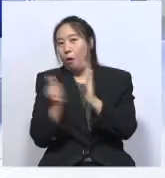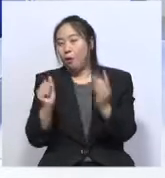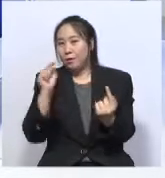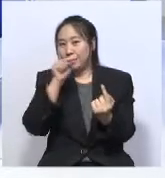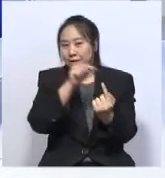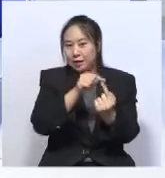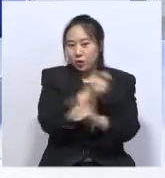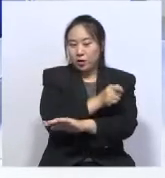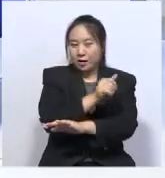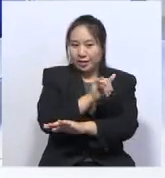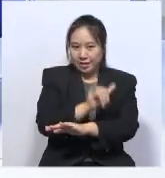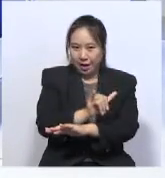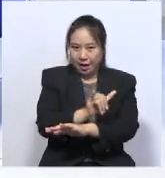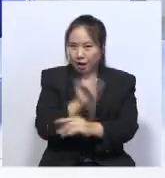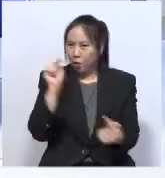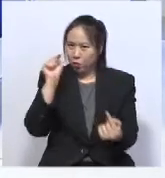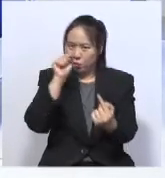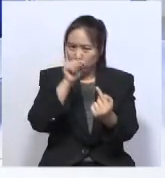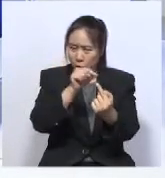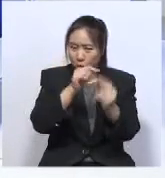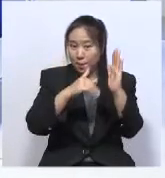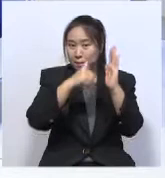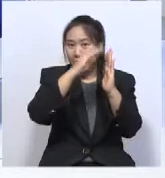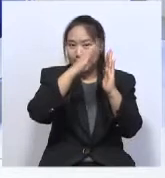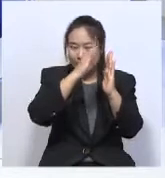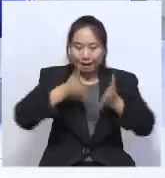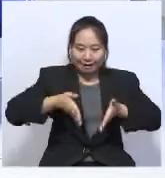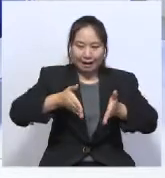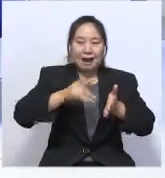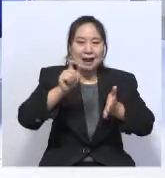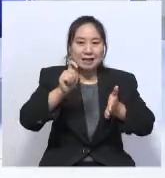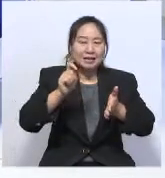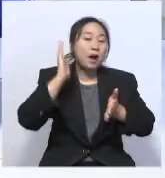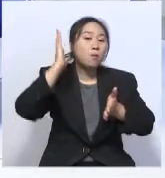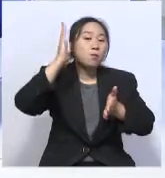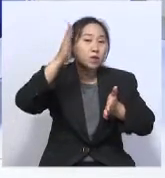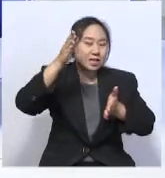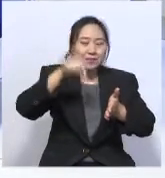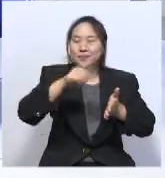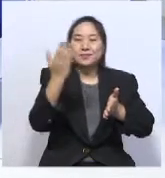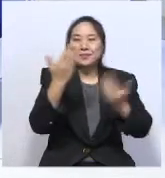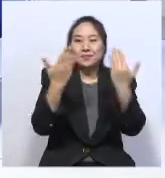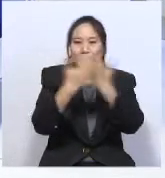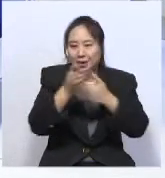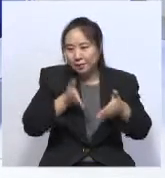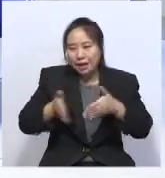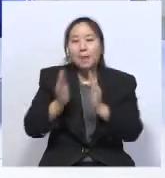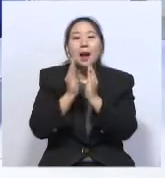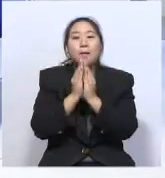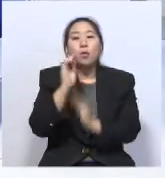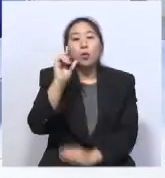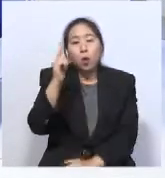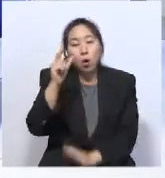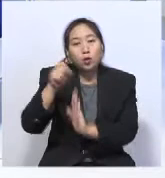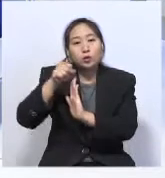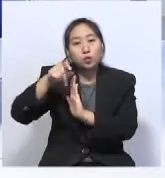ครับคนที่มุ่งหน้าสู่ภาคเหนือนะครับถ้าเลี่ยงสายเอเชียตั้งแต่พรุ่งนี้ได้ให้เลี่ยงนะครับไปใช้บางบัวทองสุ